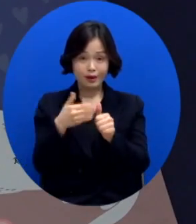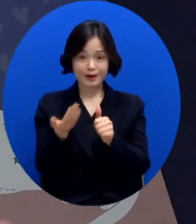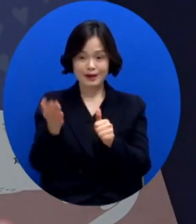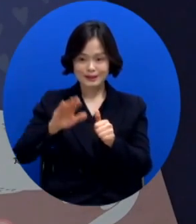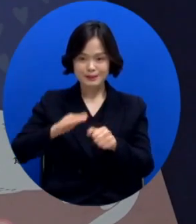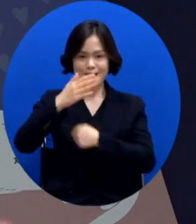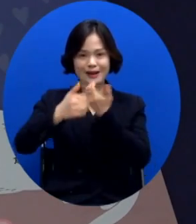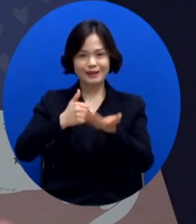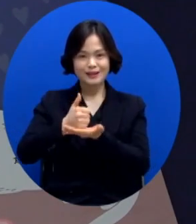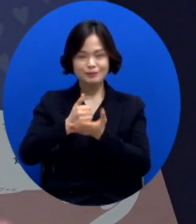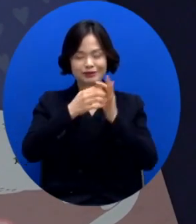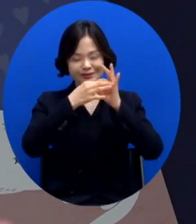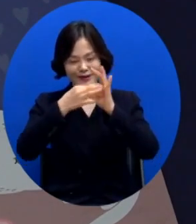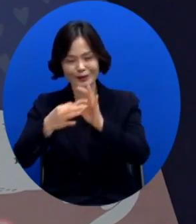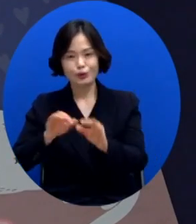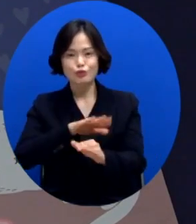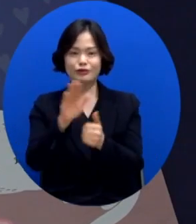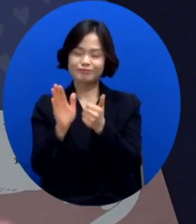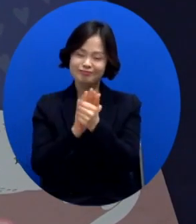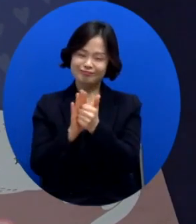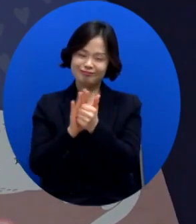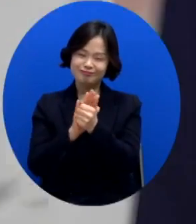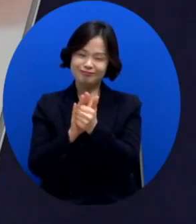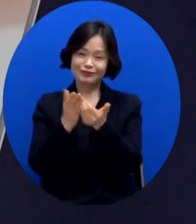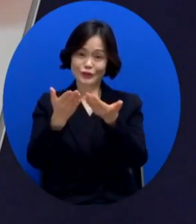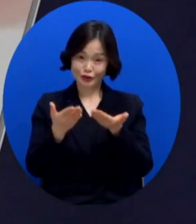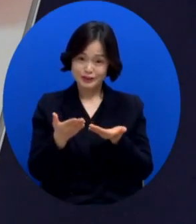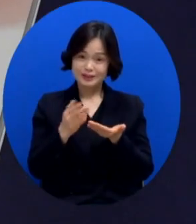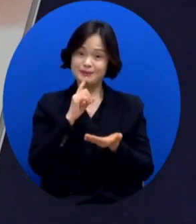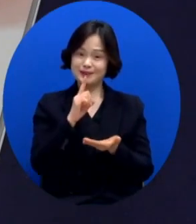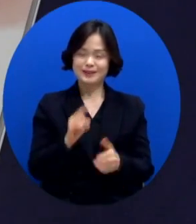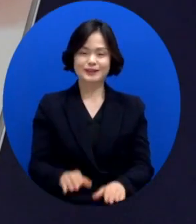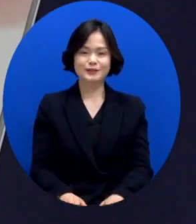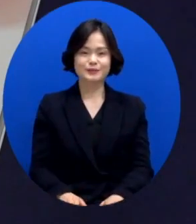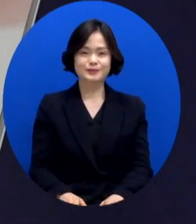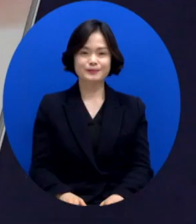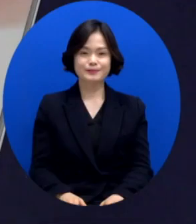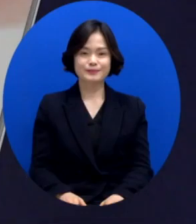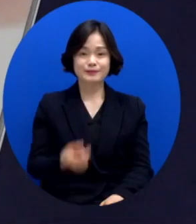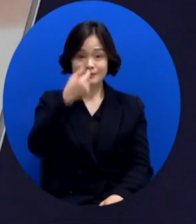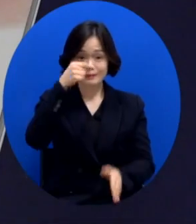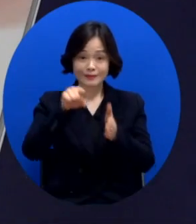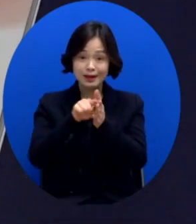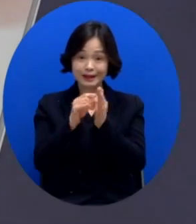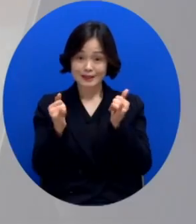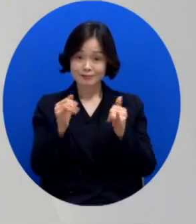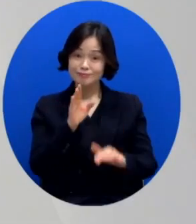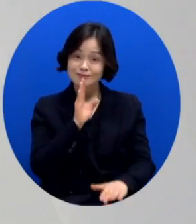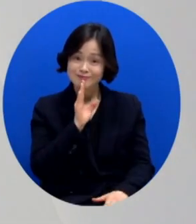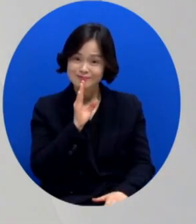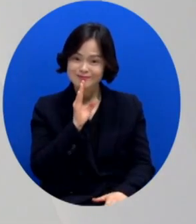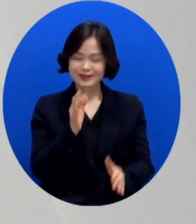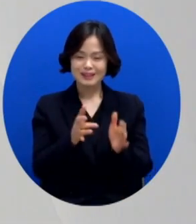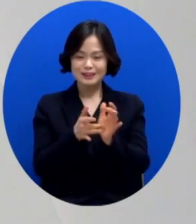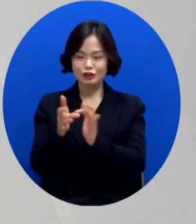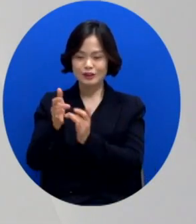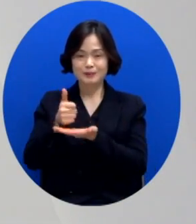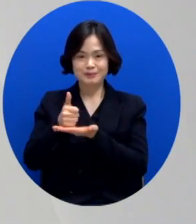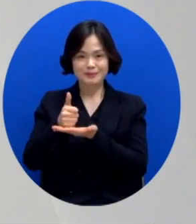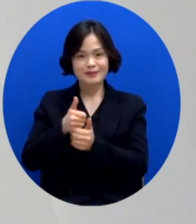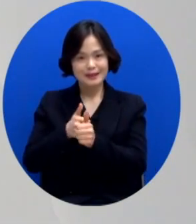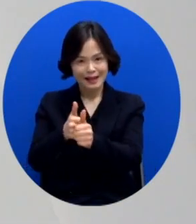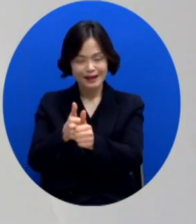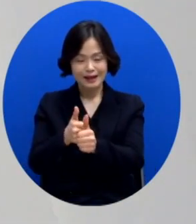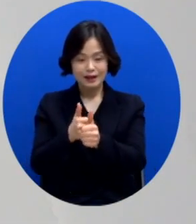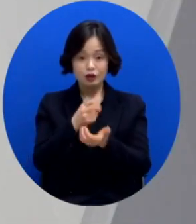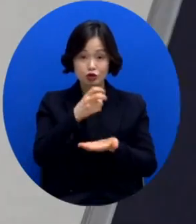우리를 만지시고 다루신다고 전했습니다. 신앙인이라면 예수 그리스도를 따라 율법에서 은혜로 나아가야 한다고 말하는